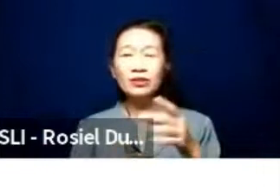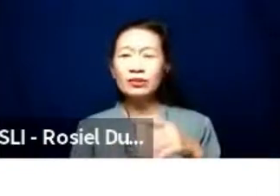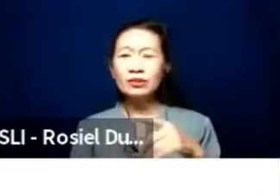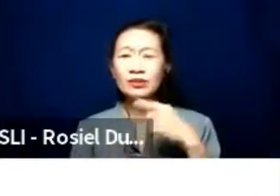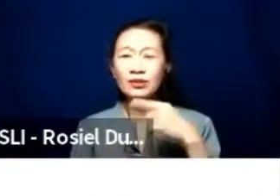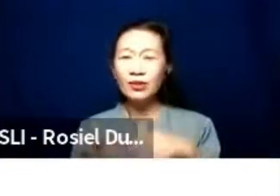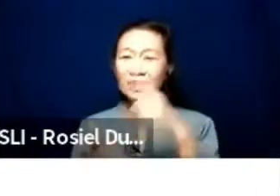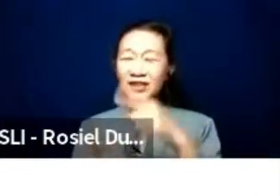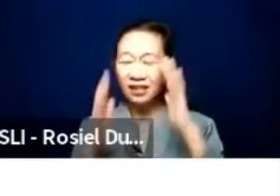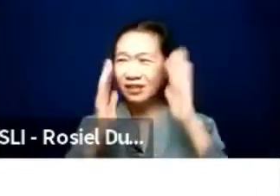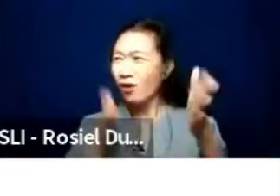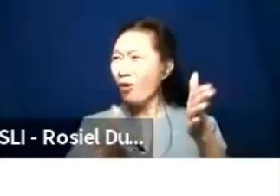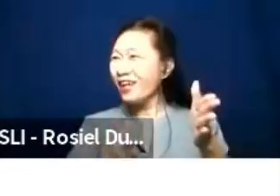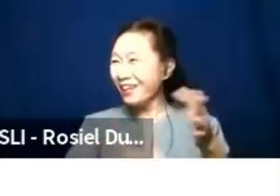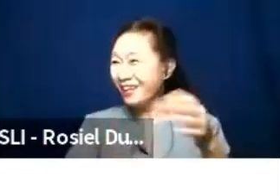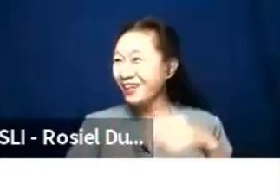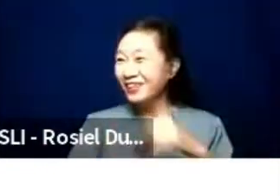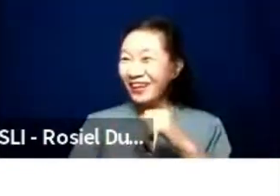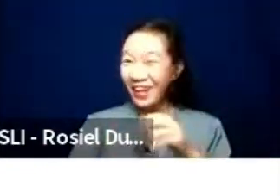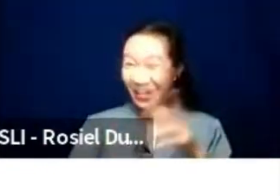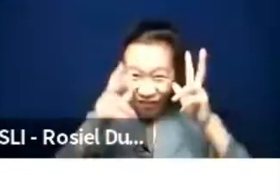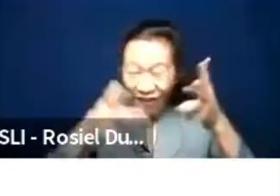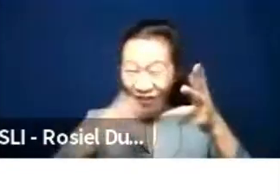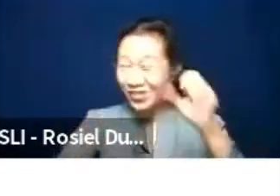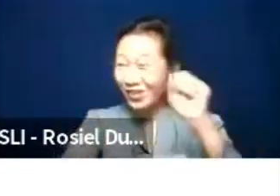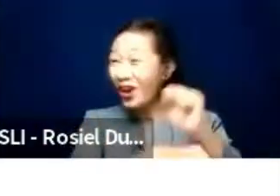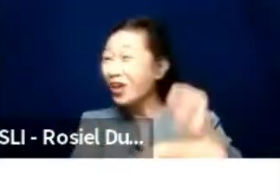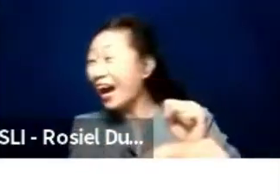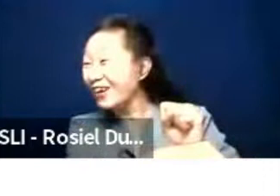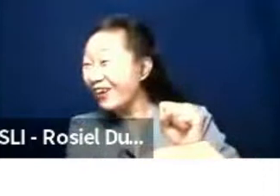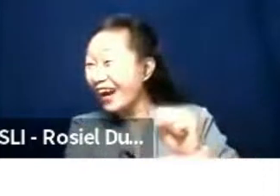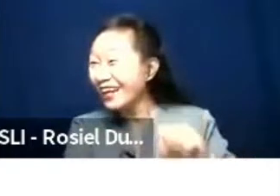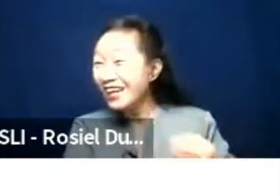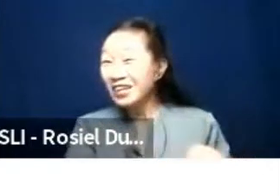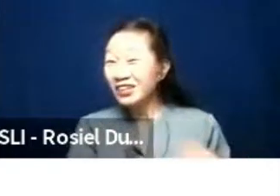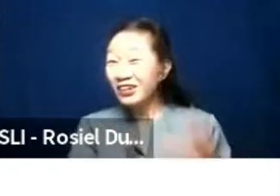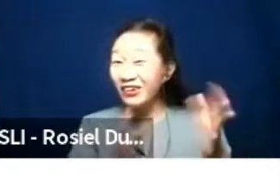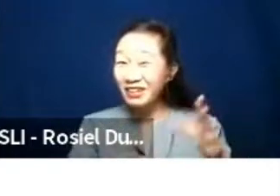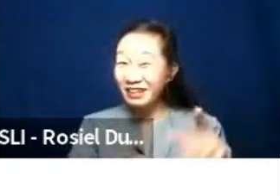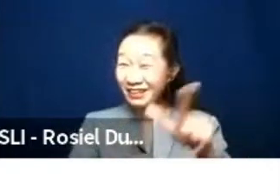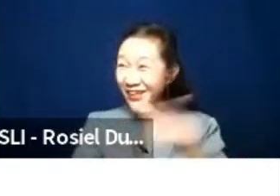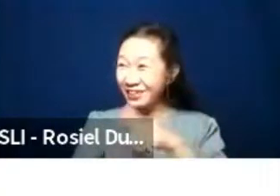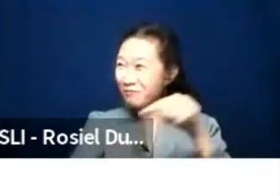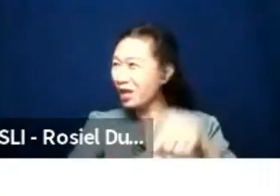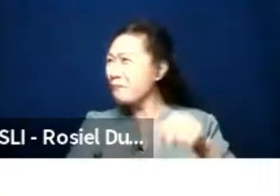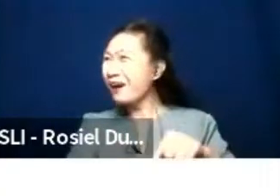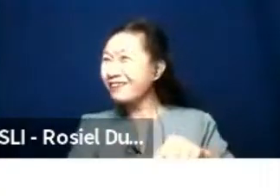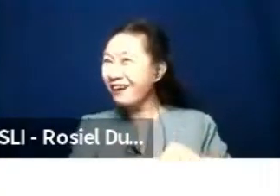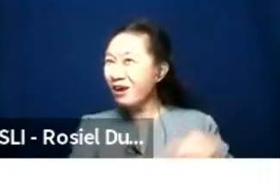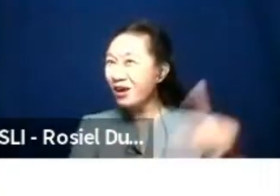din yung attention span. Kaya niya bang mag-focus sa trabaho for a certain length of time, or baka